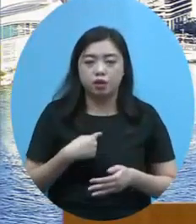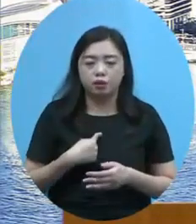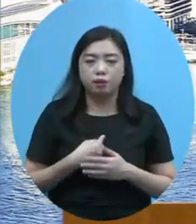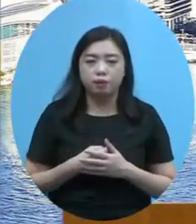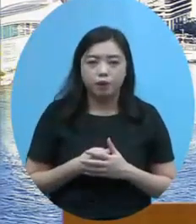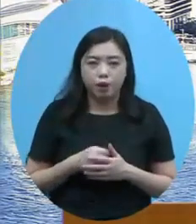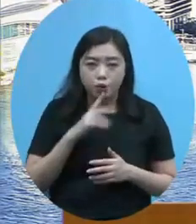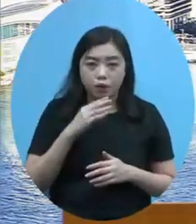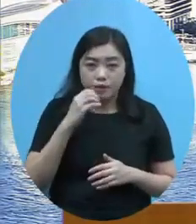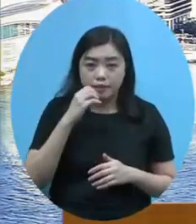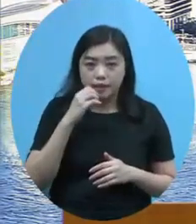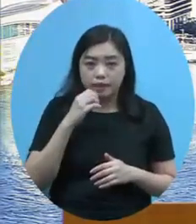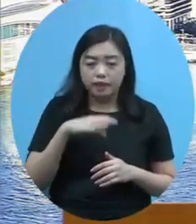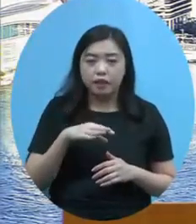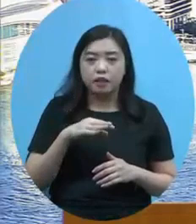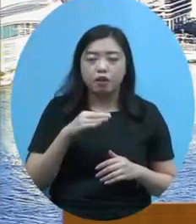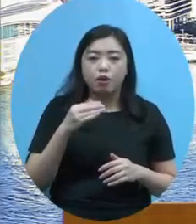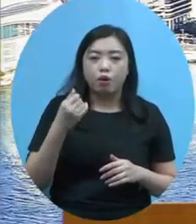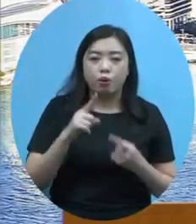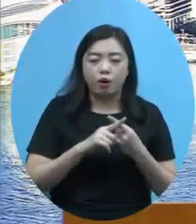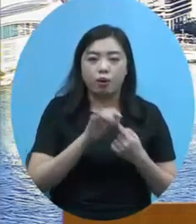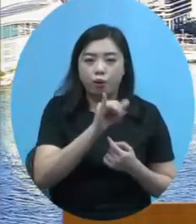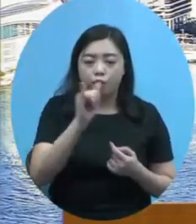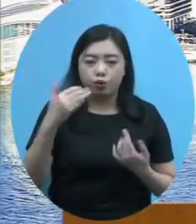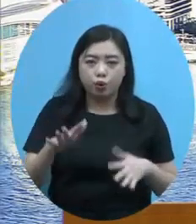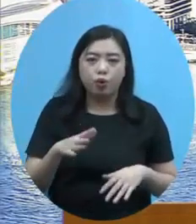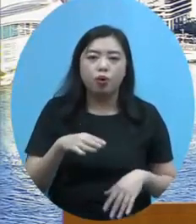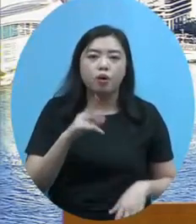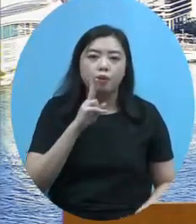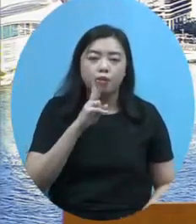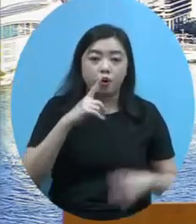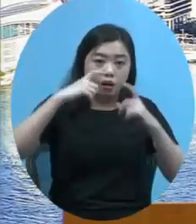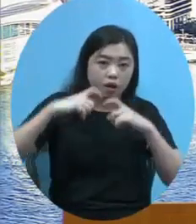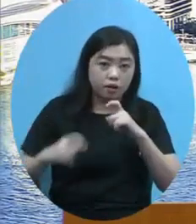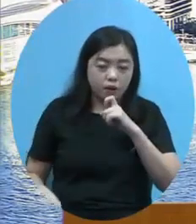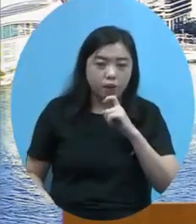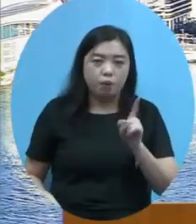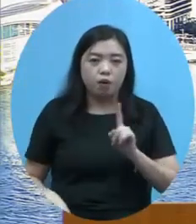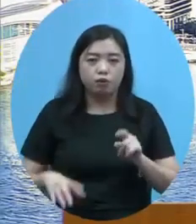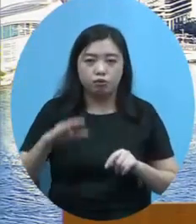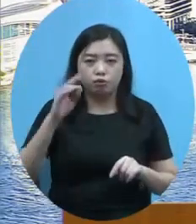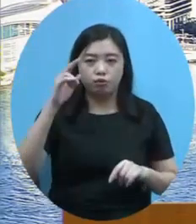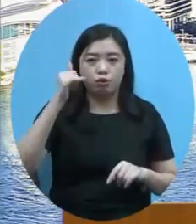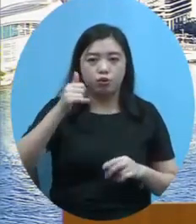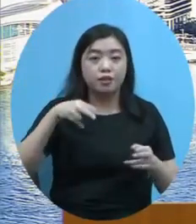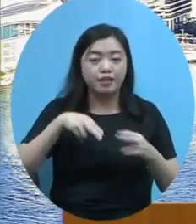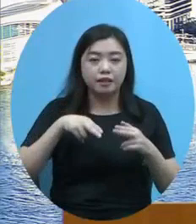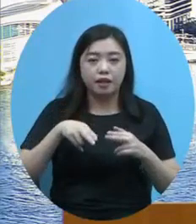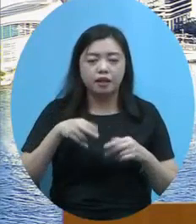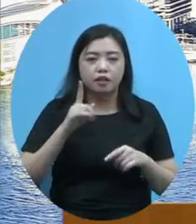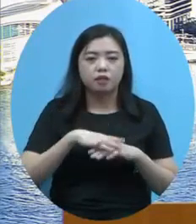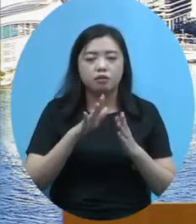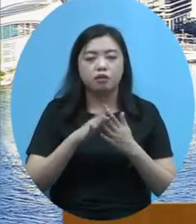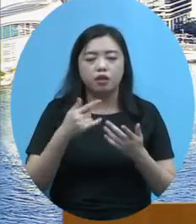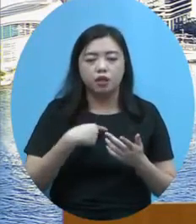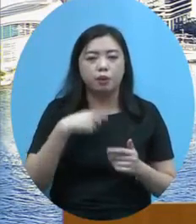如果佢係曾經去過一啲即係有風險嘅場所，譬如係會除口罩嘅，譬如喺傳染期去過餐廳咧，亦都會列入需要